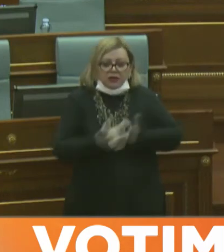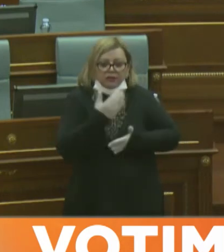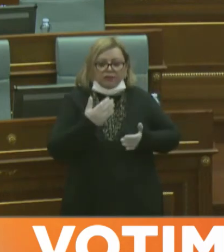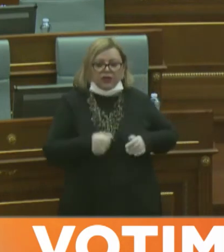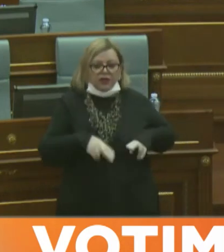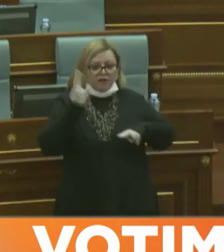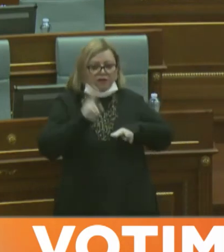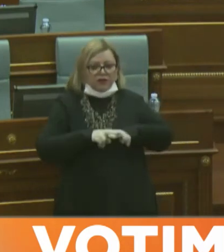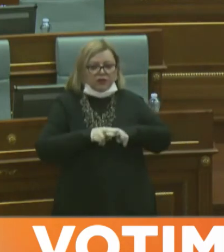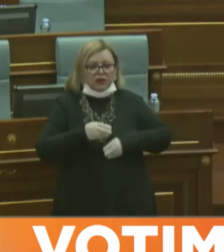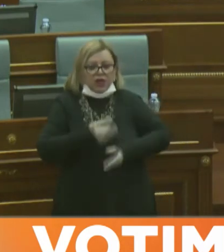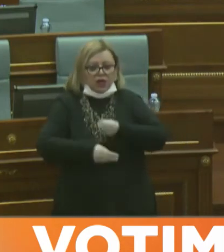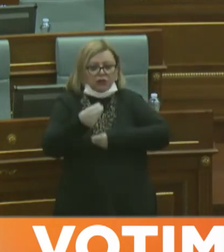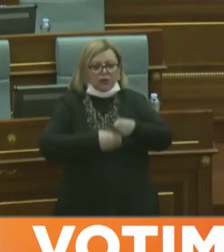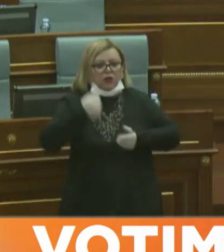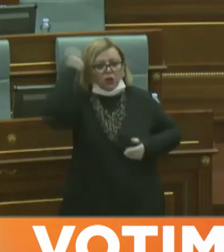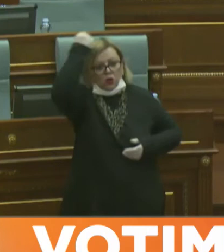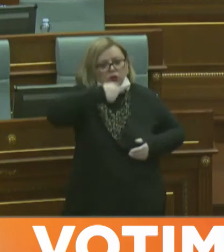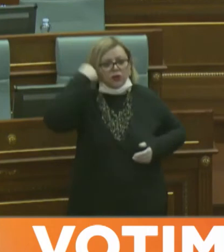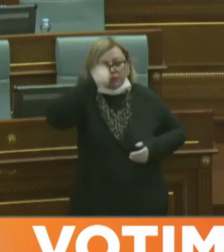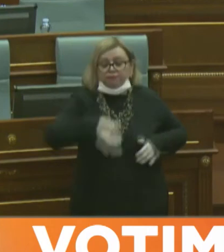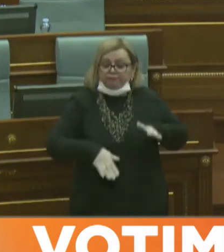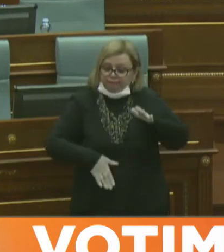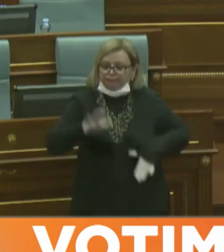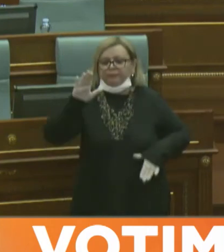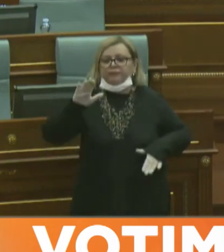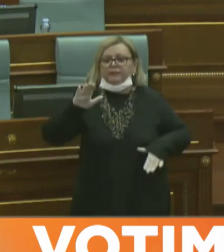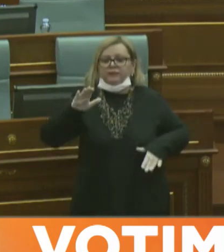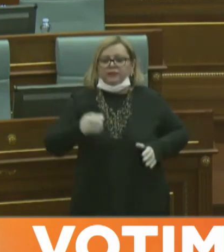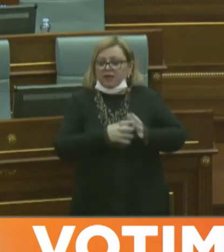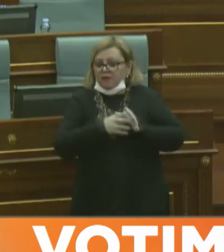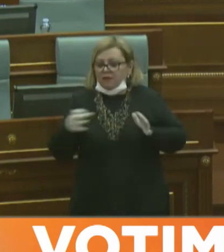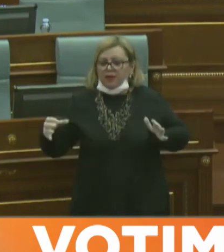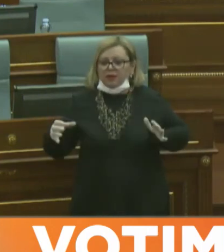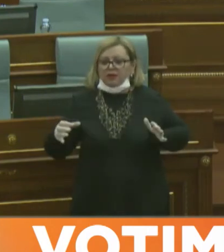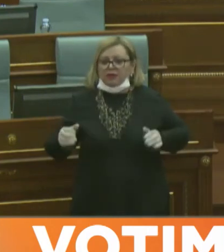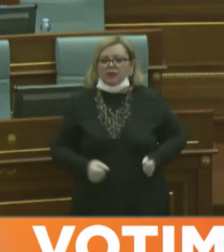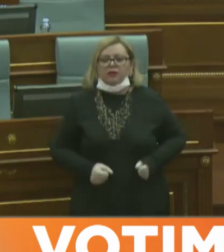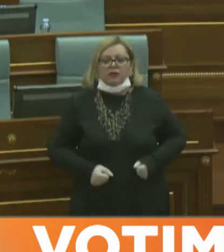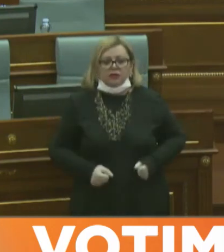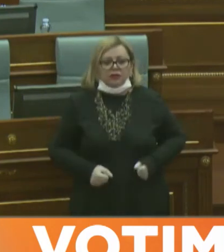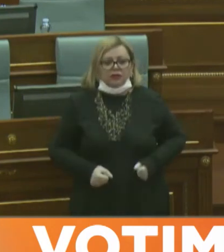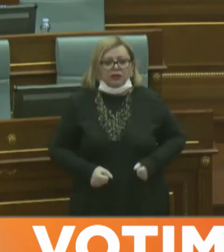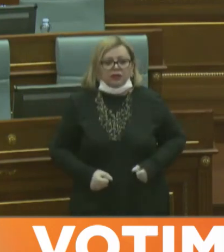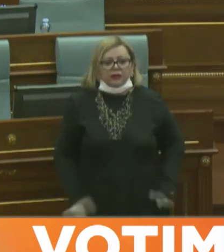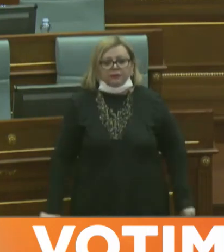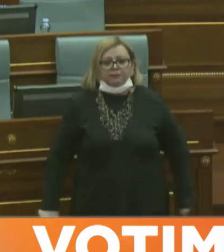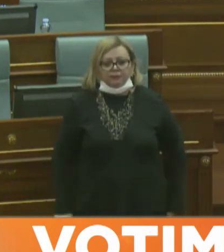do ta vendosë ekonominë e Kosovës në një trajektore më të lartë të rritjes afatgjate me punësim të lartë dhe më cilësor.